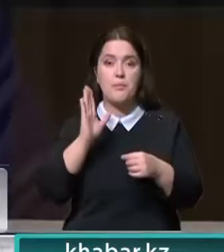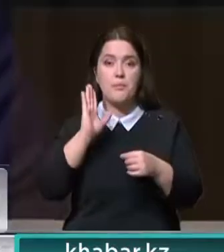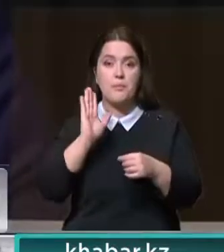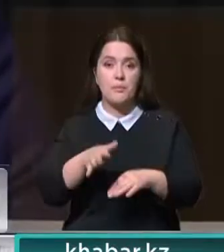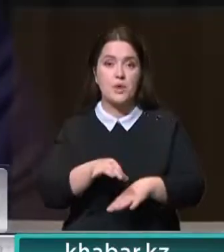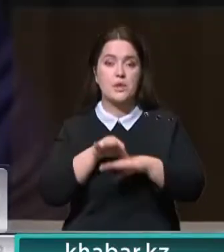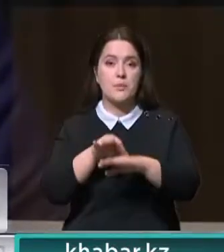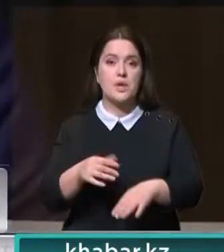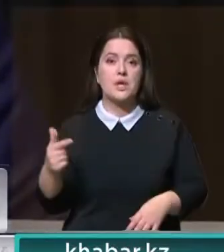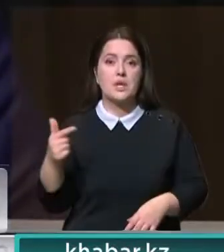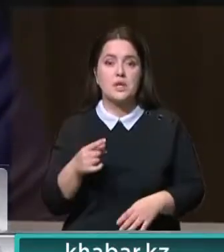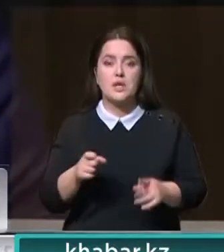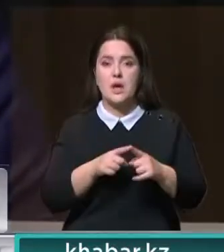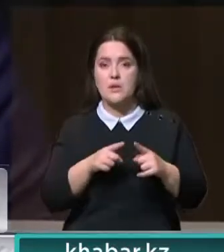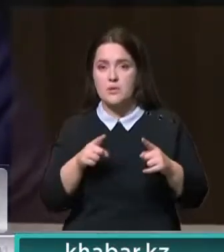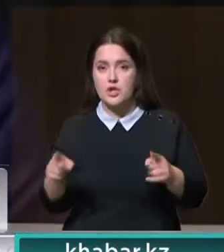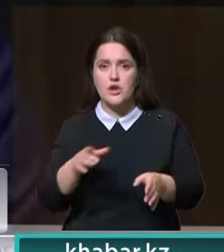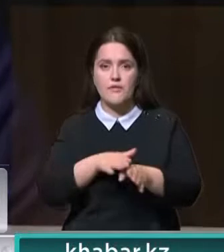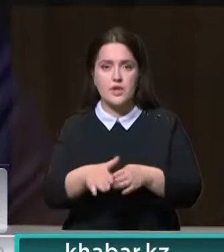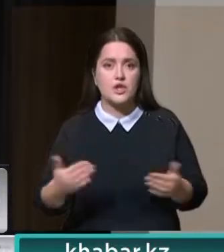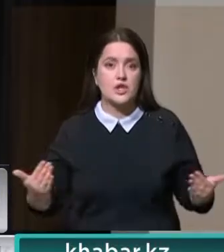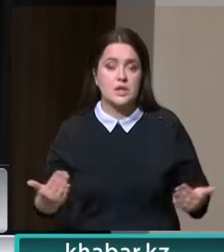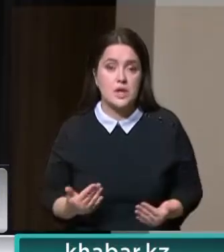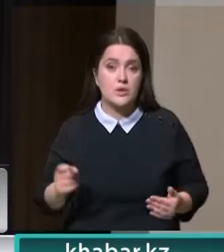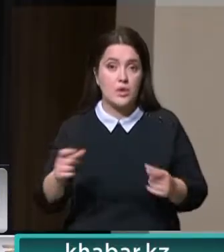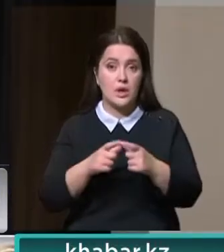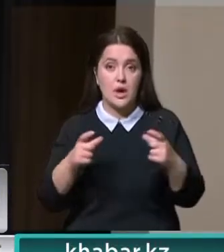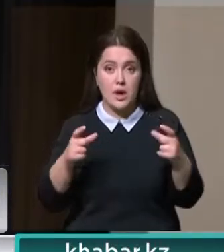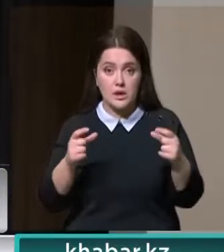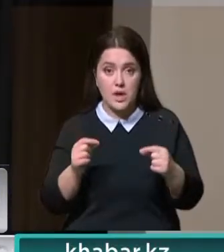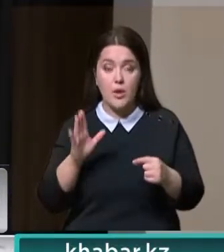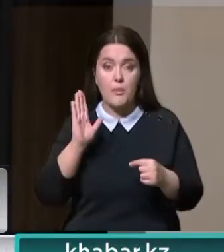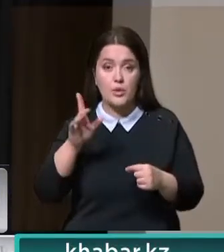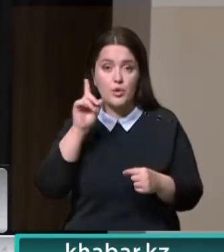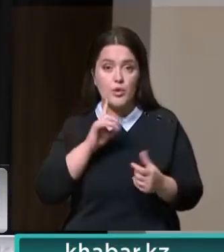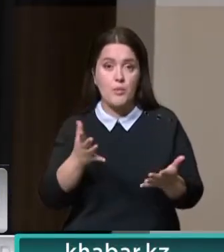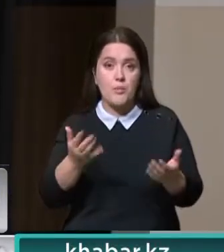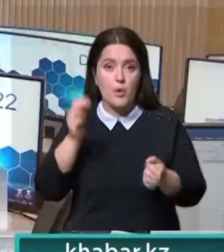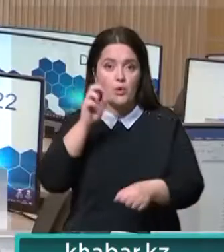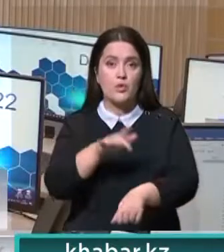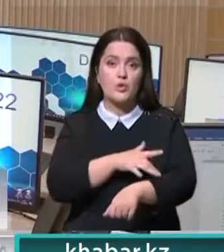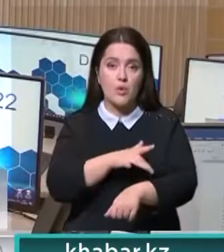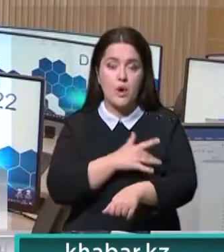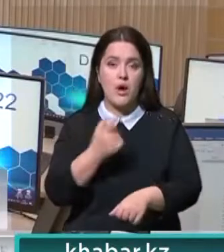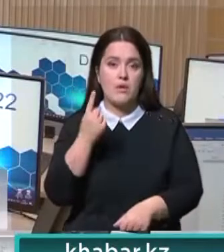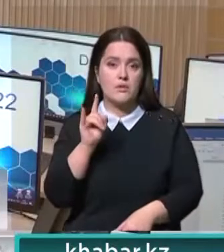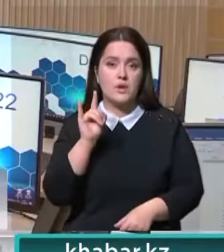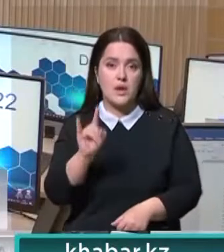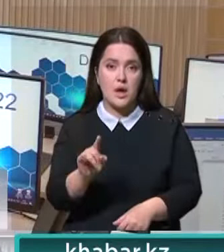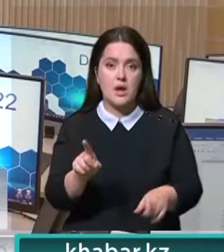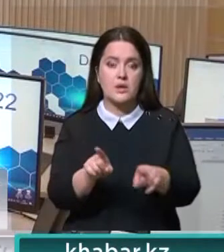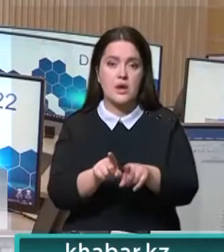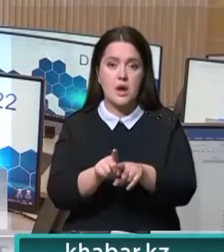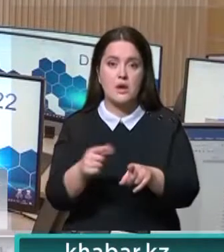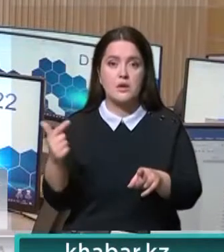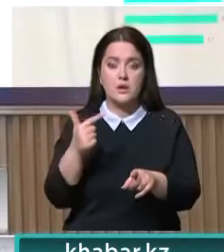семьи будет сопровождать гражданина на протяжении всей жизни. За счет карты станет удобно получать госуслуги как по принципу